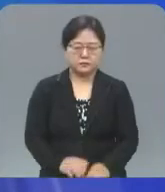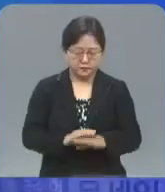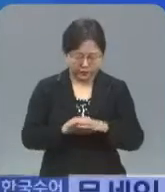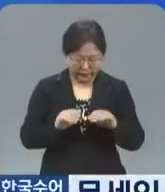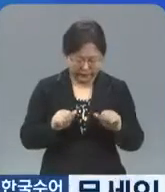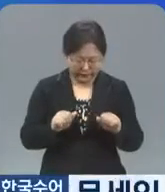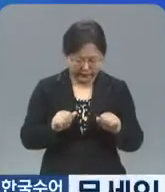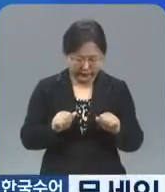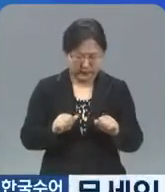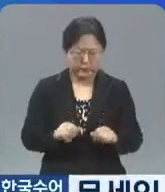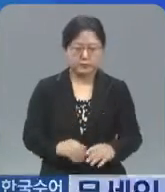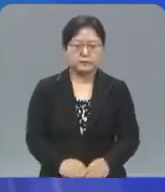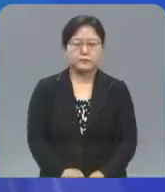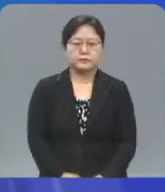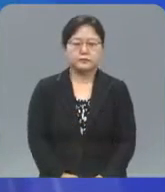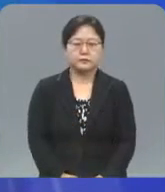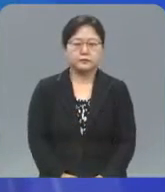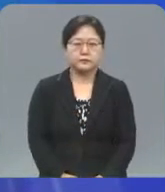여러분 안녕하십니까?